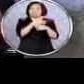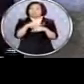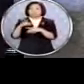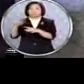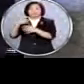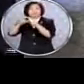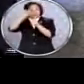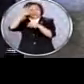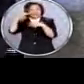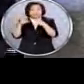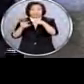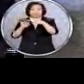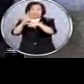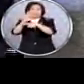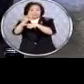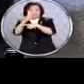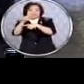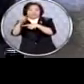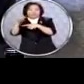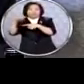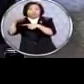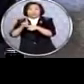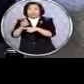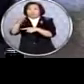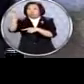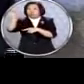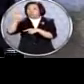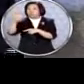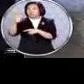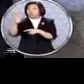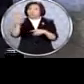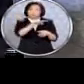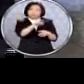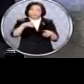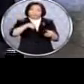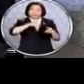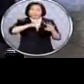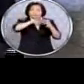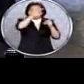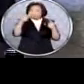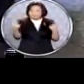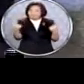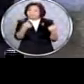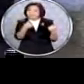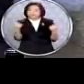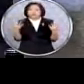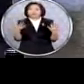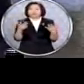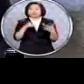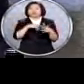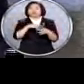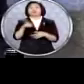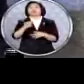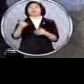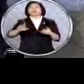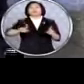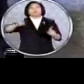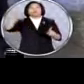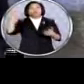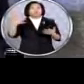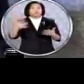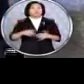8年从12增加到46是34个百分点，哪一个对这个海外接单更有效果，看得更清楚。第